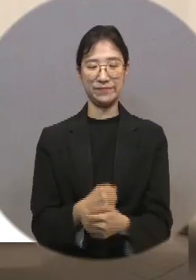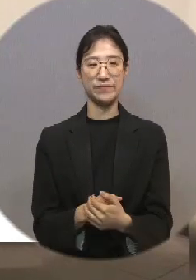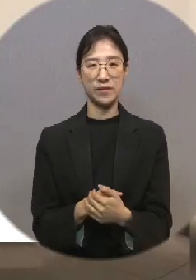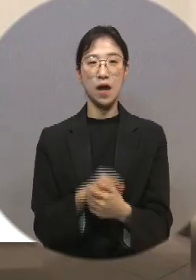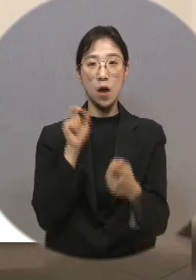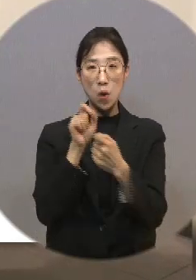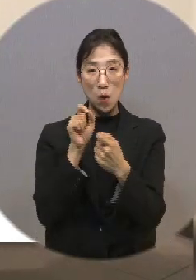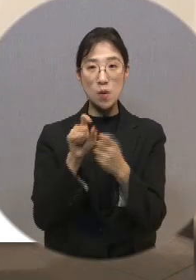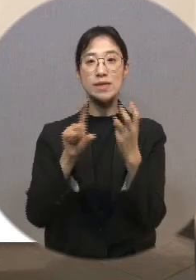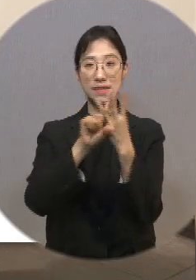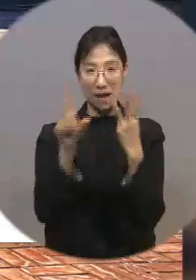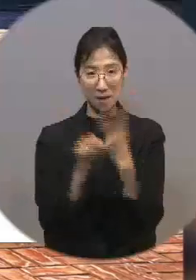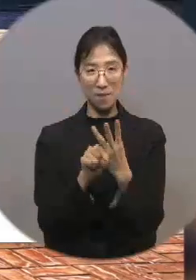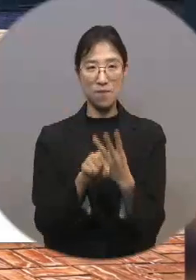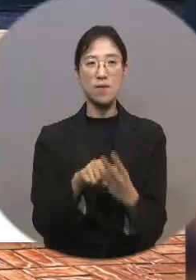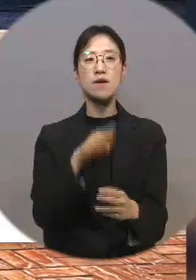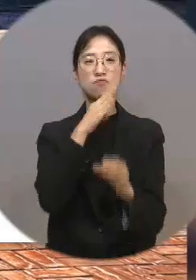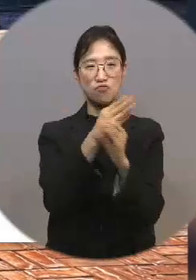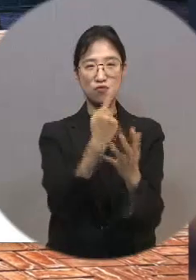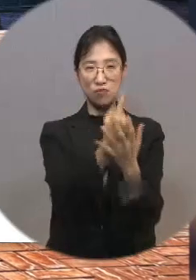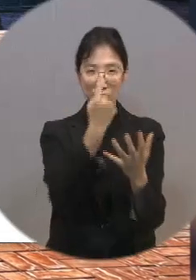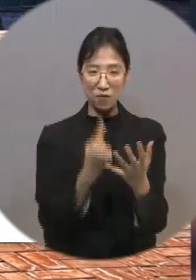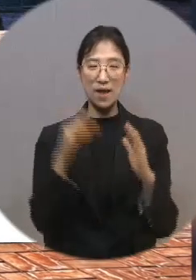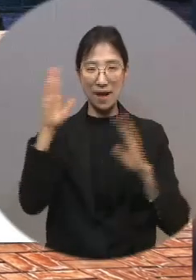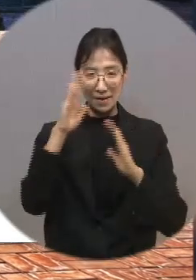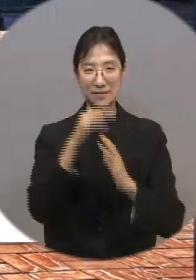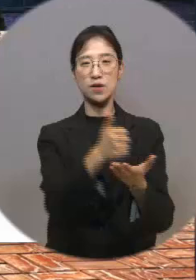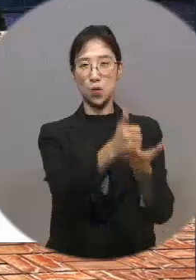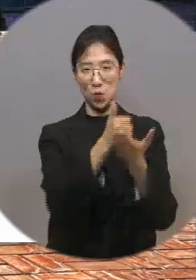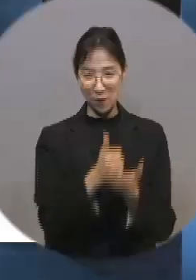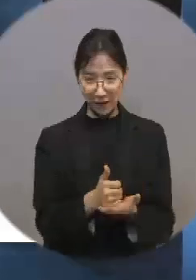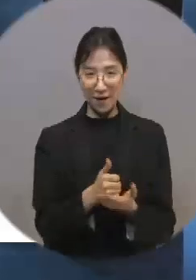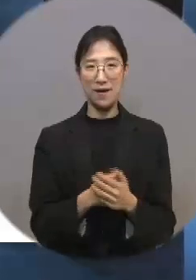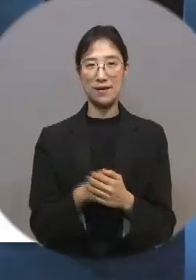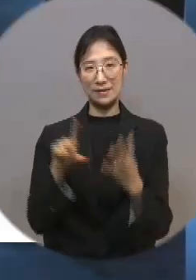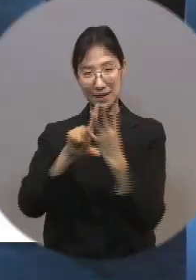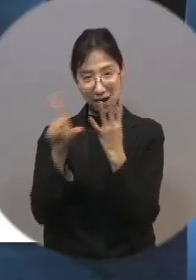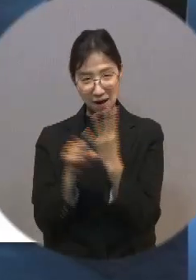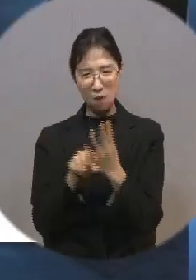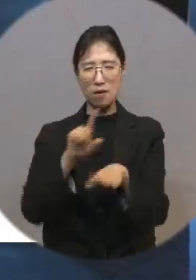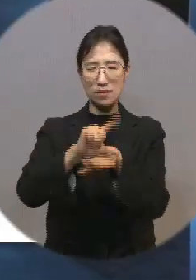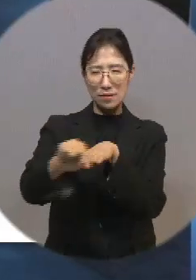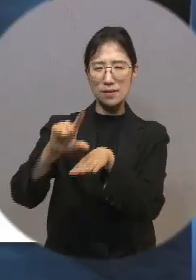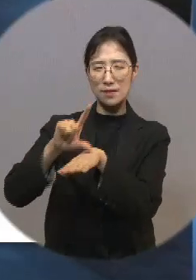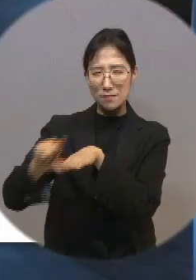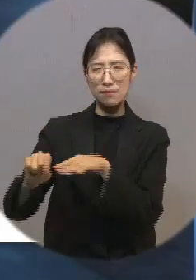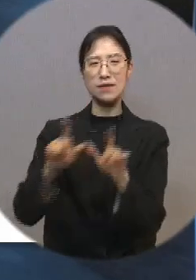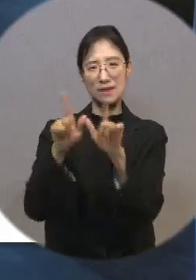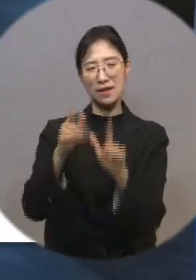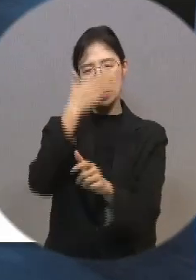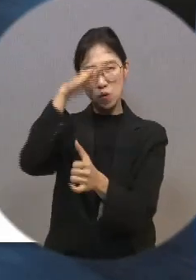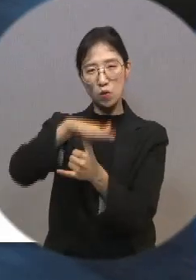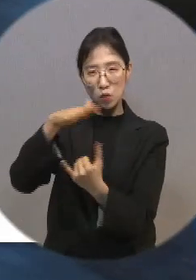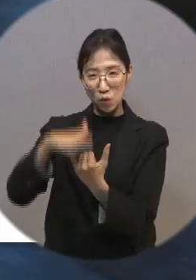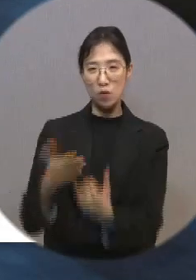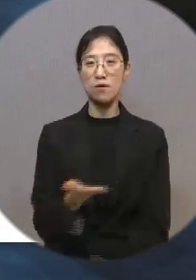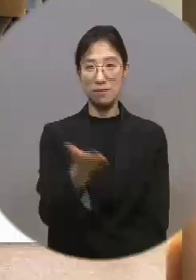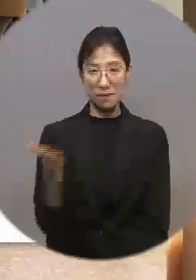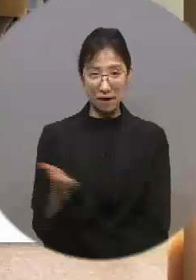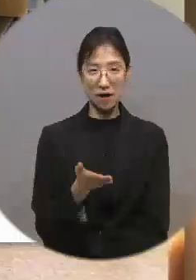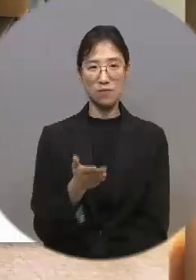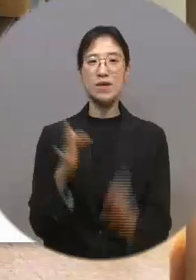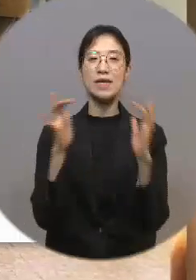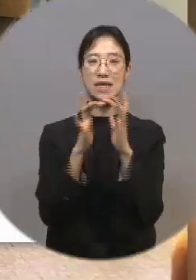미래센터는 오는 3월에는 탈북 청소년 대안학교 학생들을 초청하고 4월에는 도서 벽지에 거주하는 청소년 등을